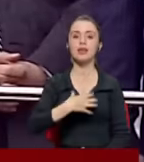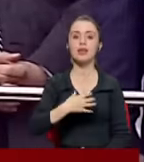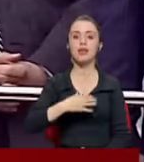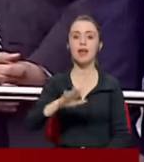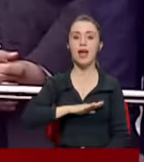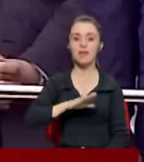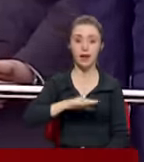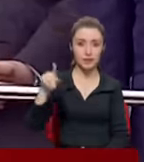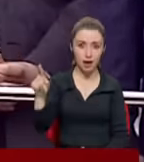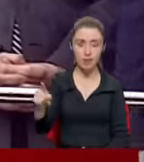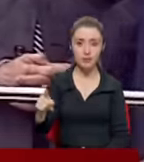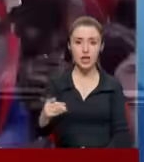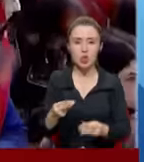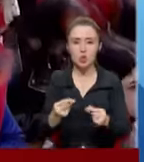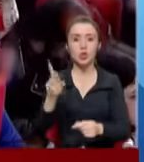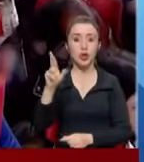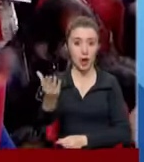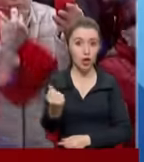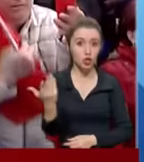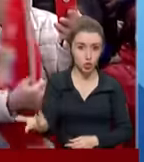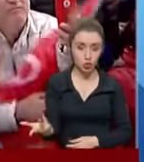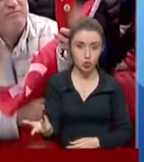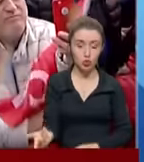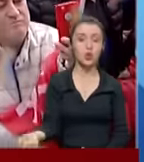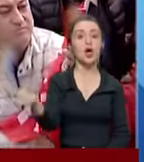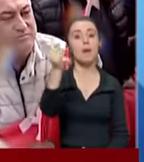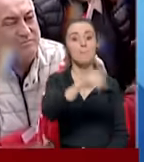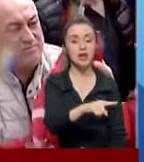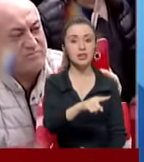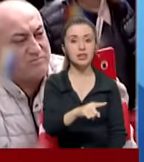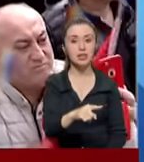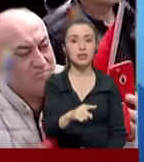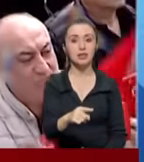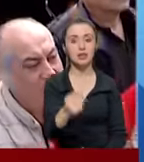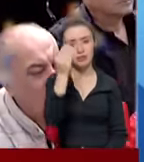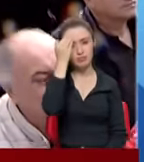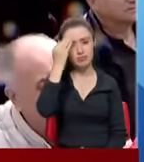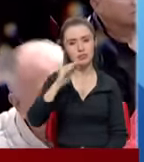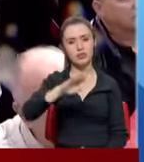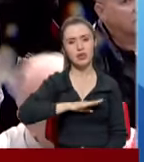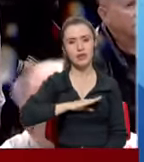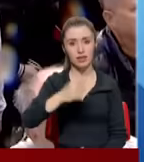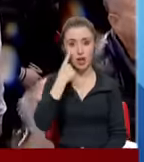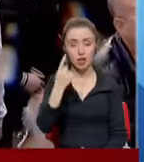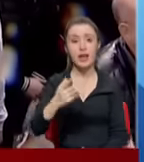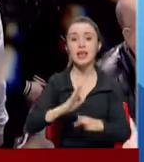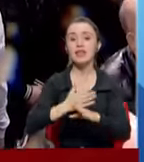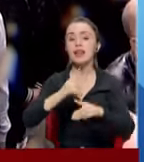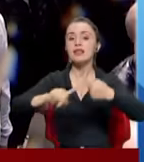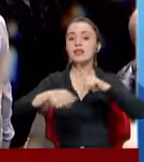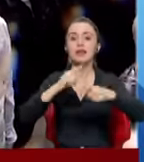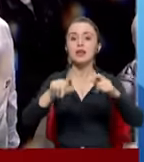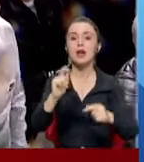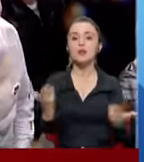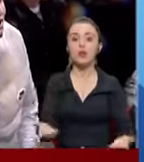evladına çürük raporu alıyorsun da başkasının gariban çocuğu üzerinden niye siyaset